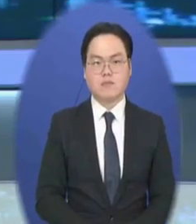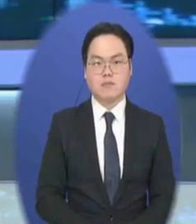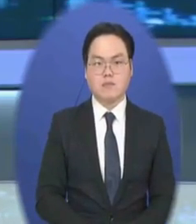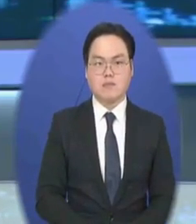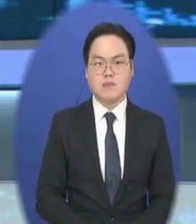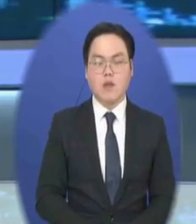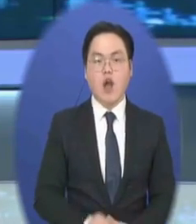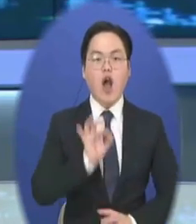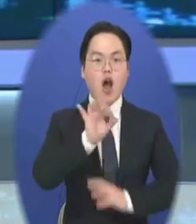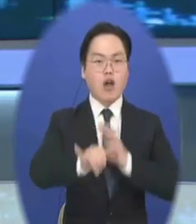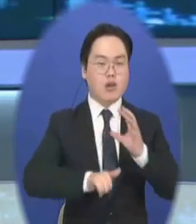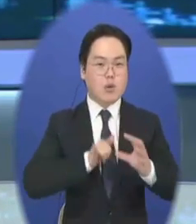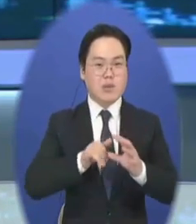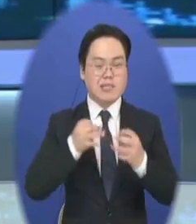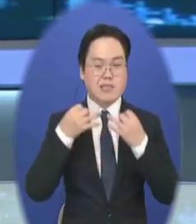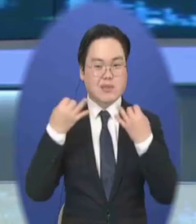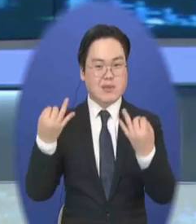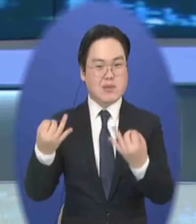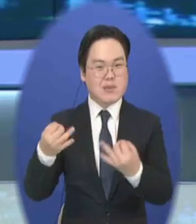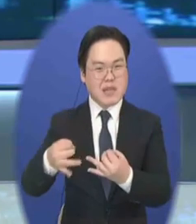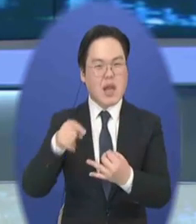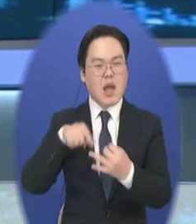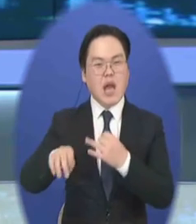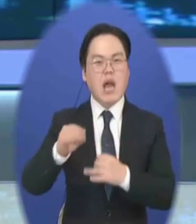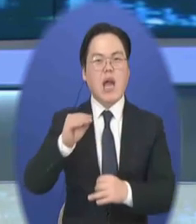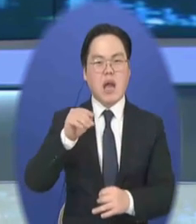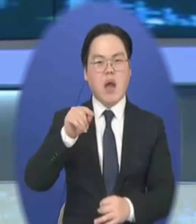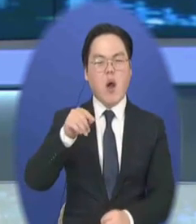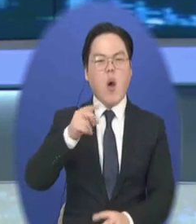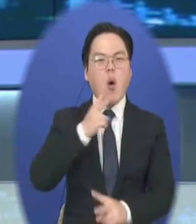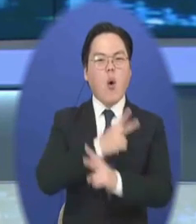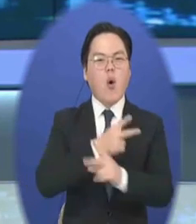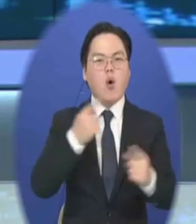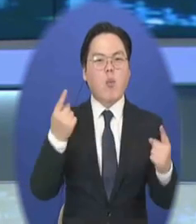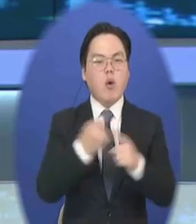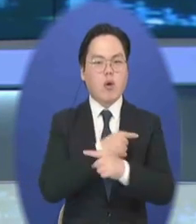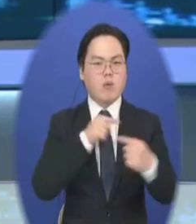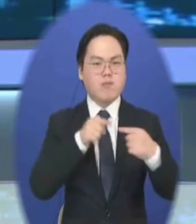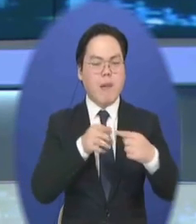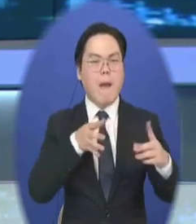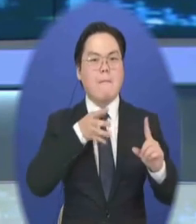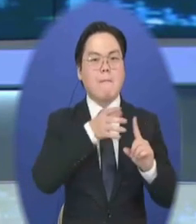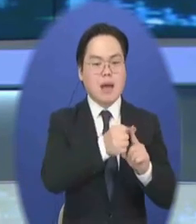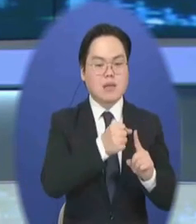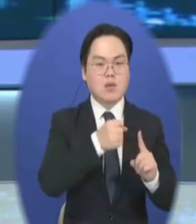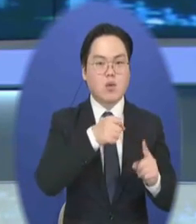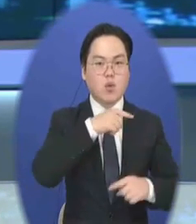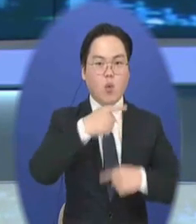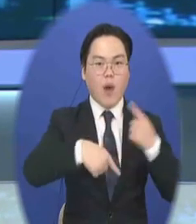За тэгвэл олон улсын парламентын холбоо жаргал тулахын Эрдэнэотыг хууль зөрчиж баривчлан хорсон асуудлыг хэлэлцээд